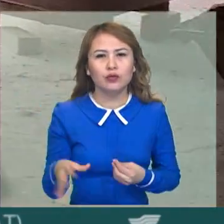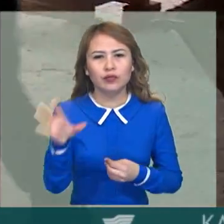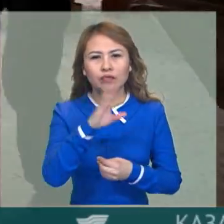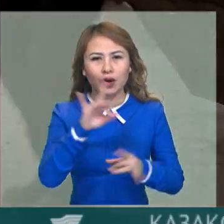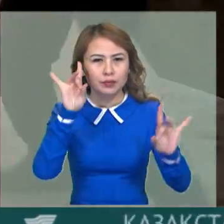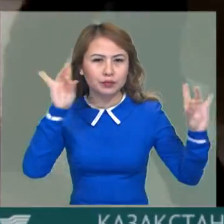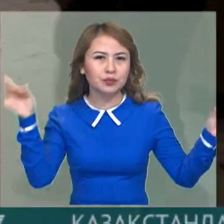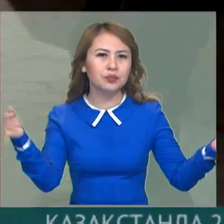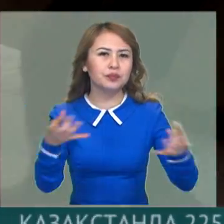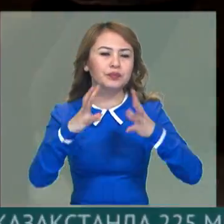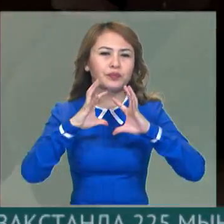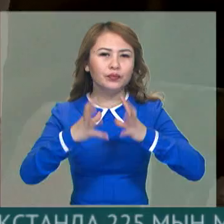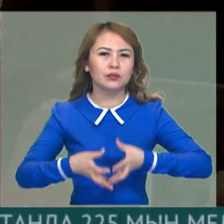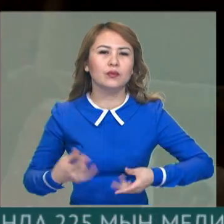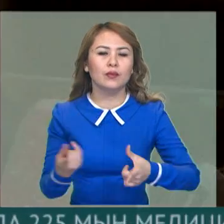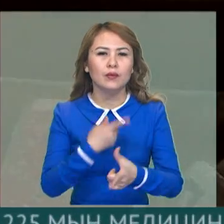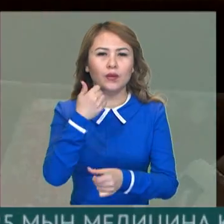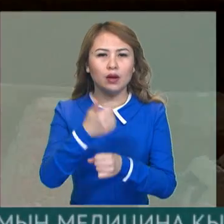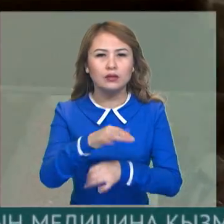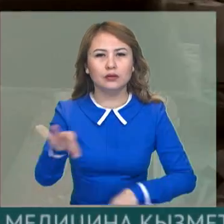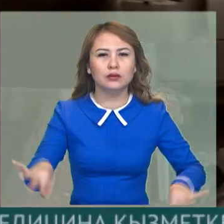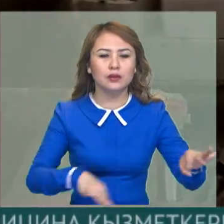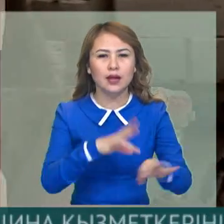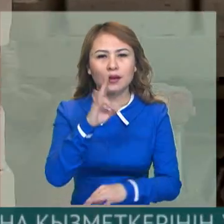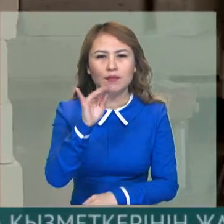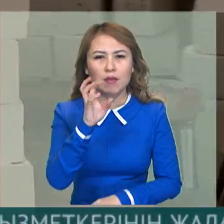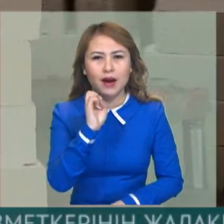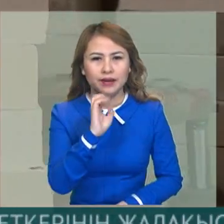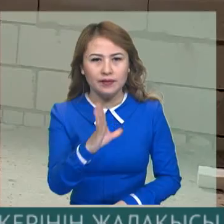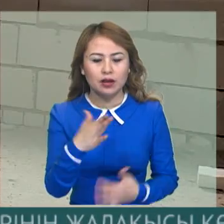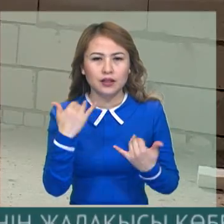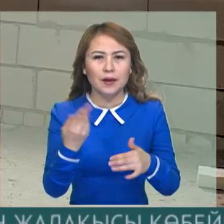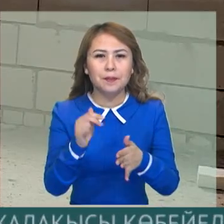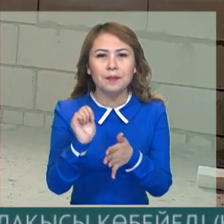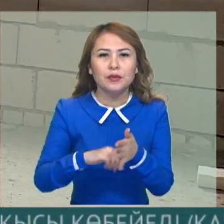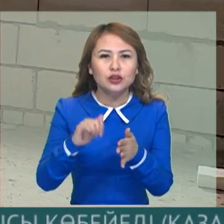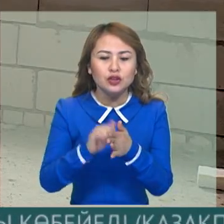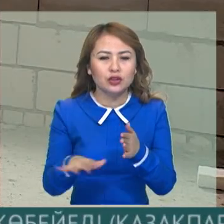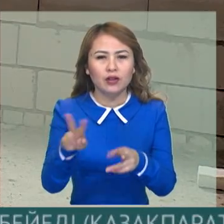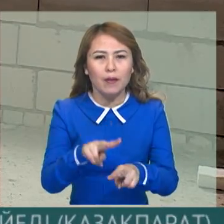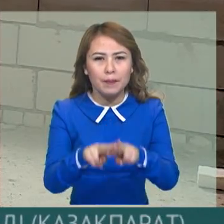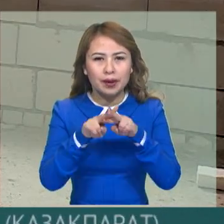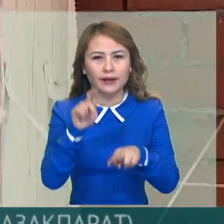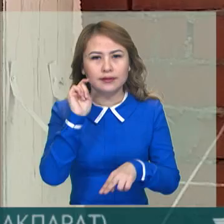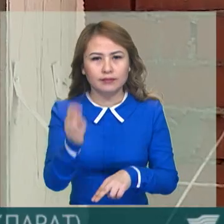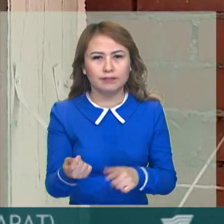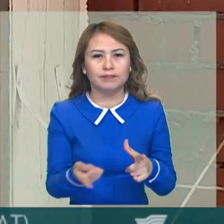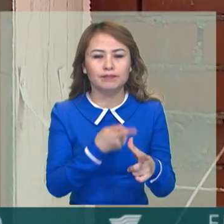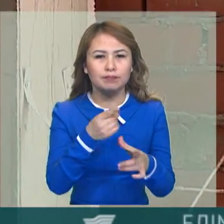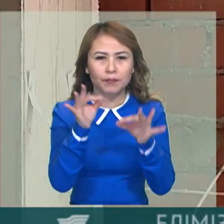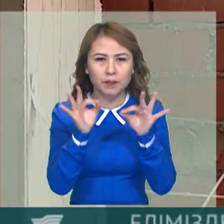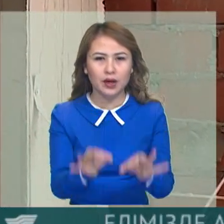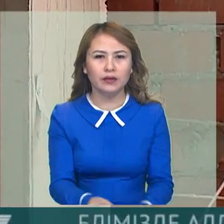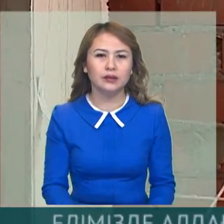дүние таныған шырайлы шаһардың бас сәулет Нұрсұлтан Назарбаев. Сол себепті де елордаға елбасы есімі берілуі